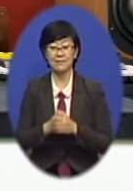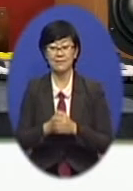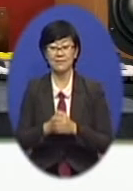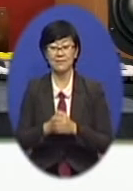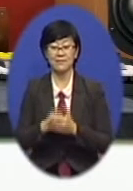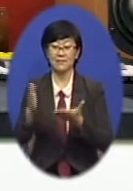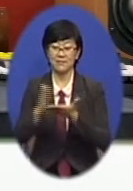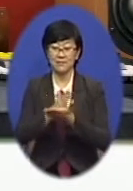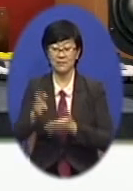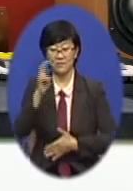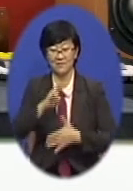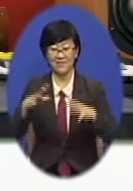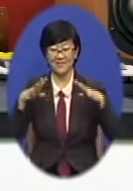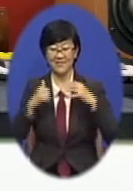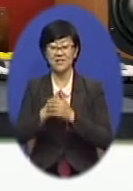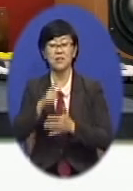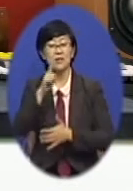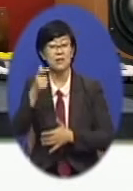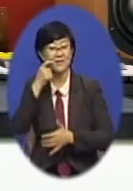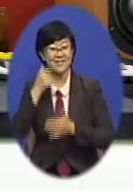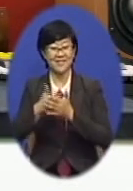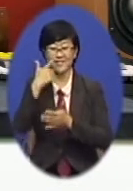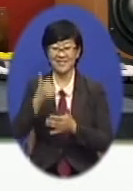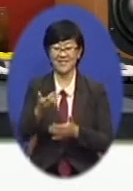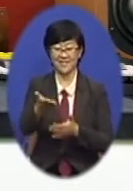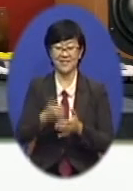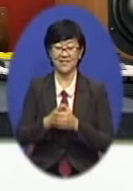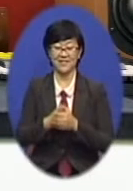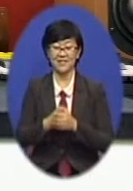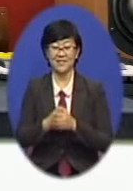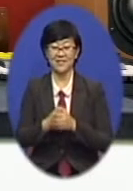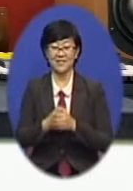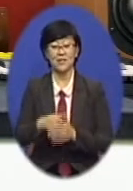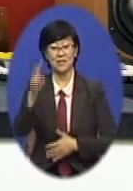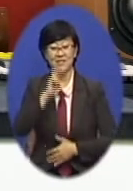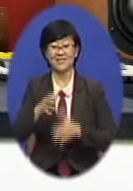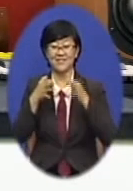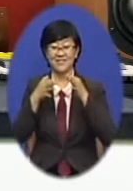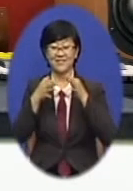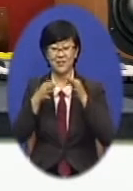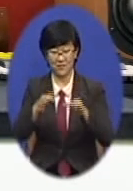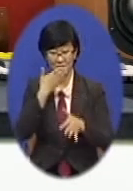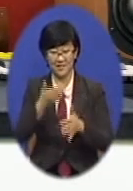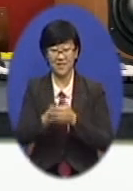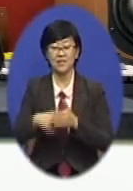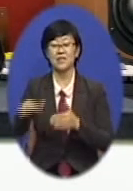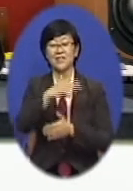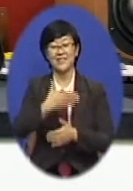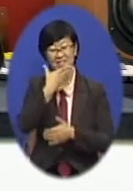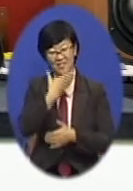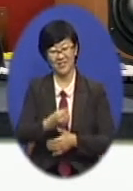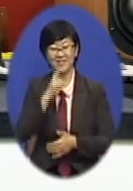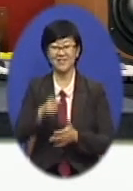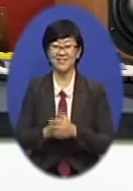나눔 노래자랑을 통해서 예. 이 말도 못했던 우리 아버님이 예. 그래도 이렇게 노래도 부르실 수 있고 그러니까 예, 예. 저희가